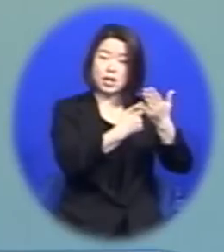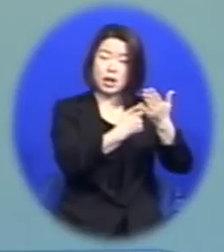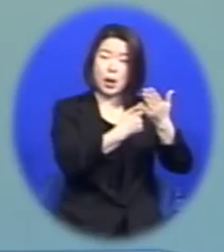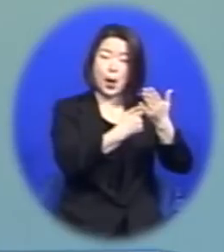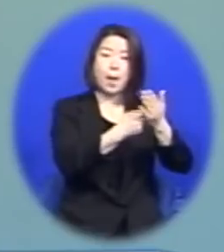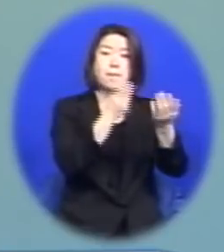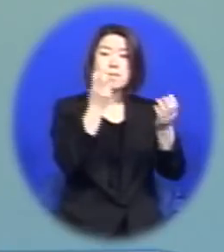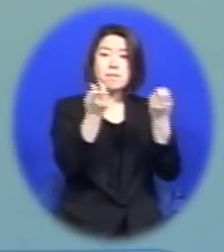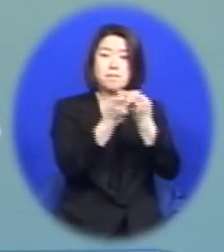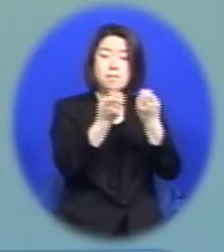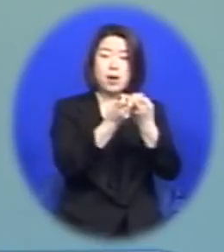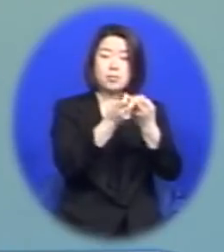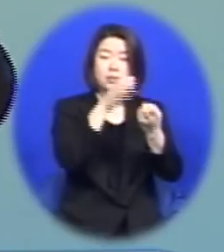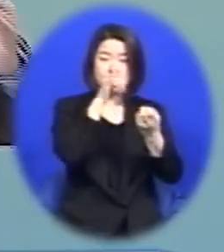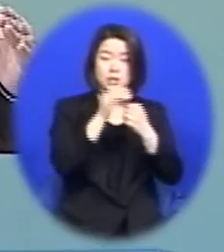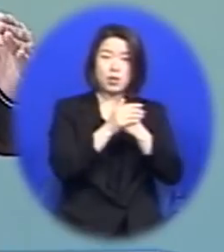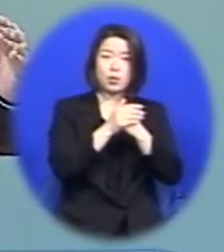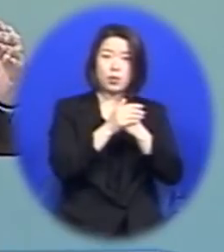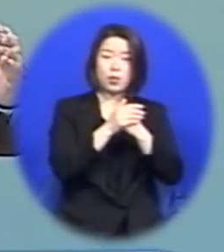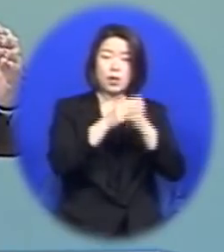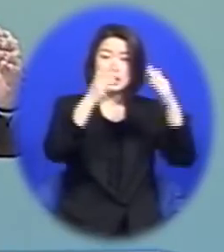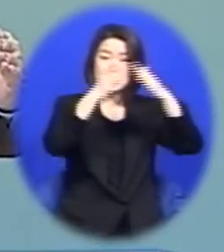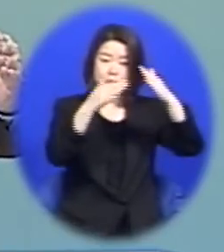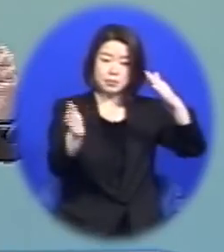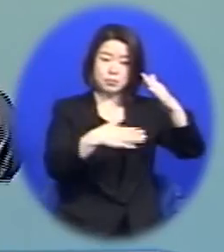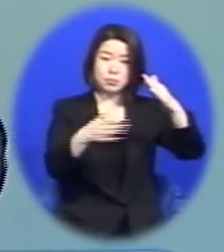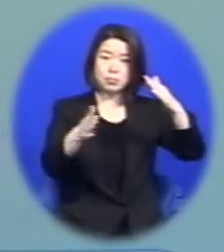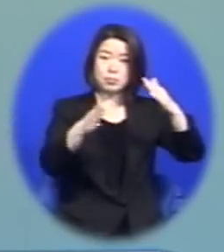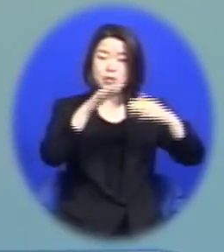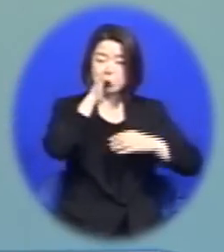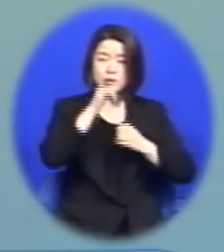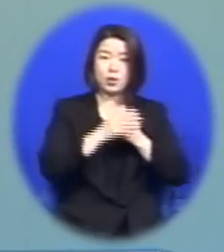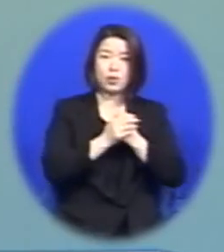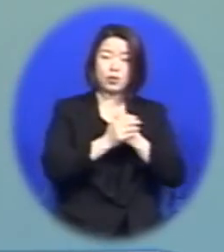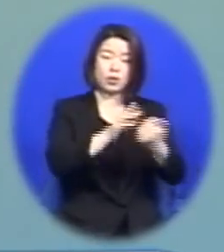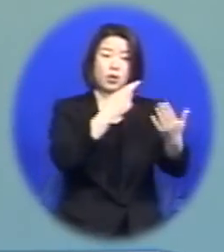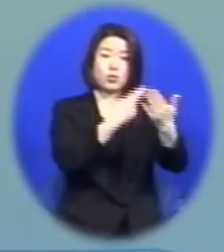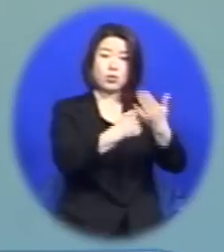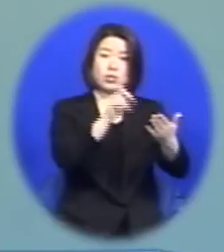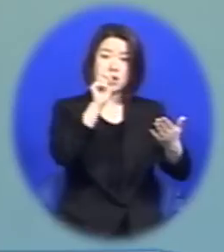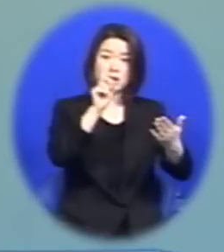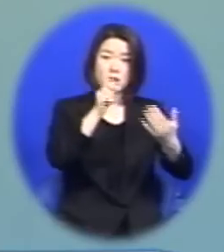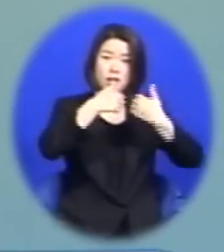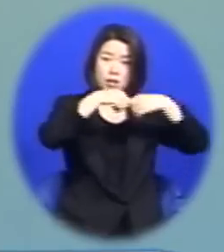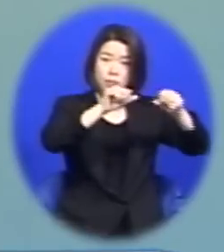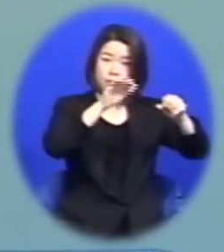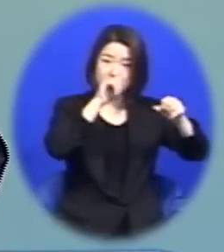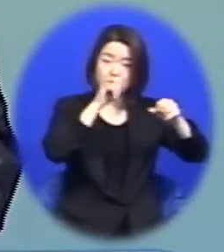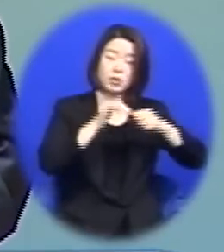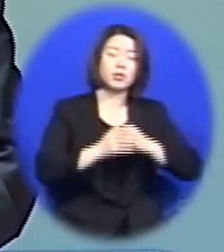있습니다 빈 집이 있는데 유리창이 1 깨졌습니다